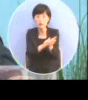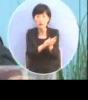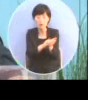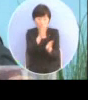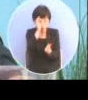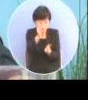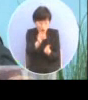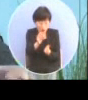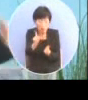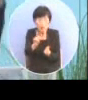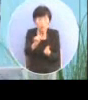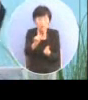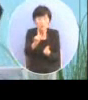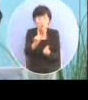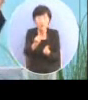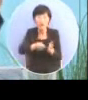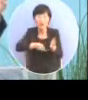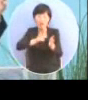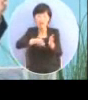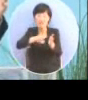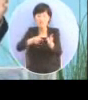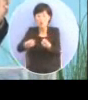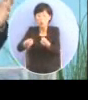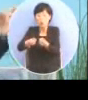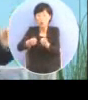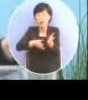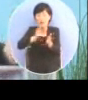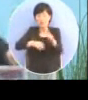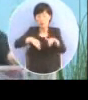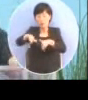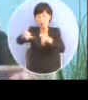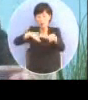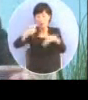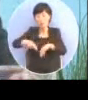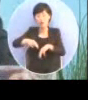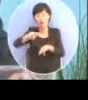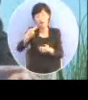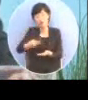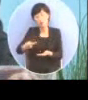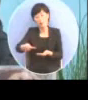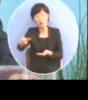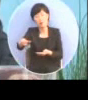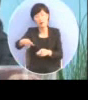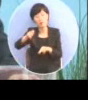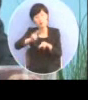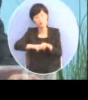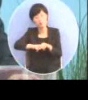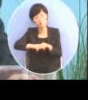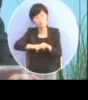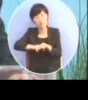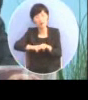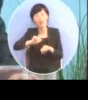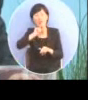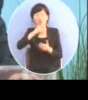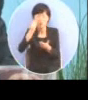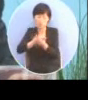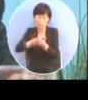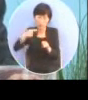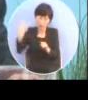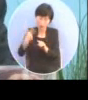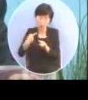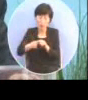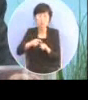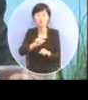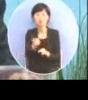앞에 앉아 있던 거지였어요. 거지처럼 해. Và một ngày kia Tolstoy đã chết và chết như thế nào? Có ngày chết ở tại ga tàu điện giống như một kẻ ăn mày vậy đó.